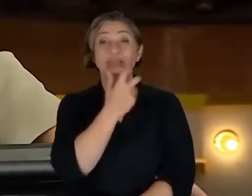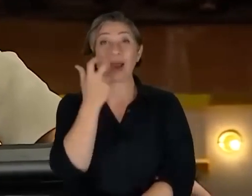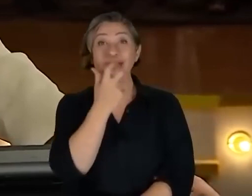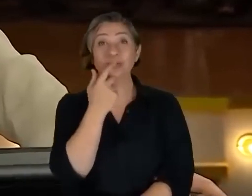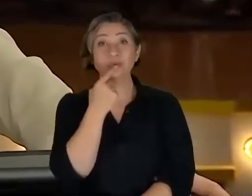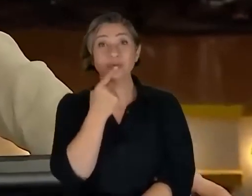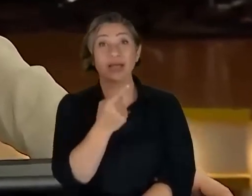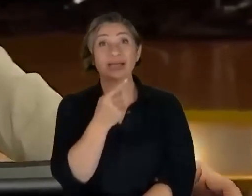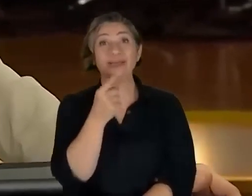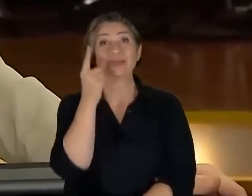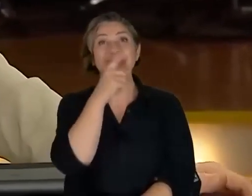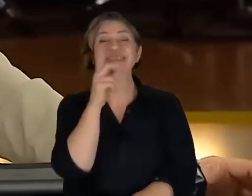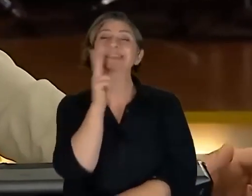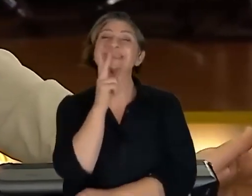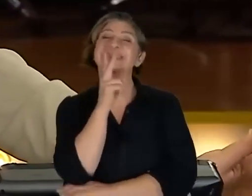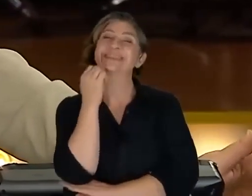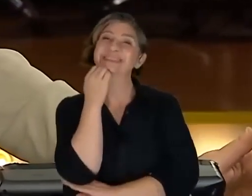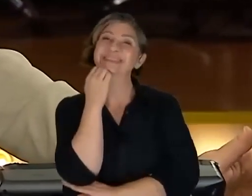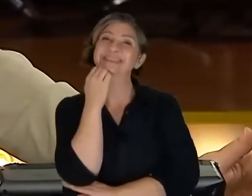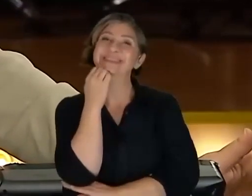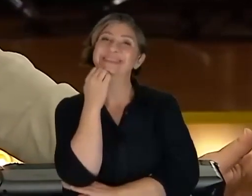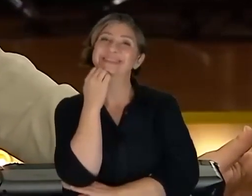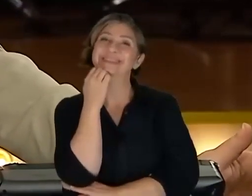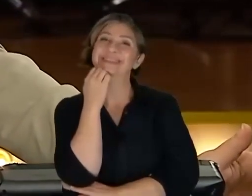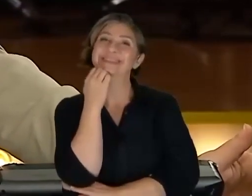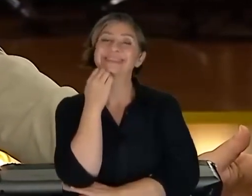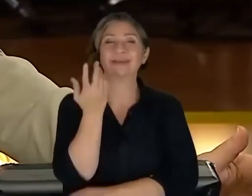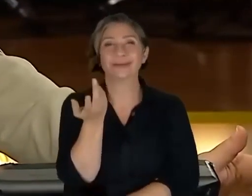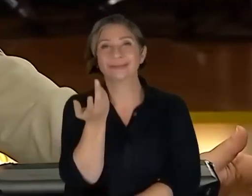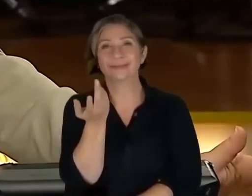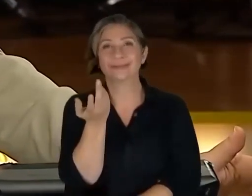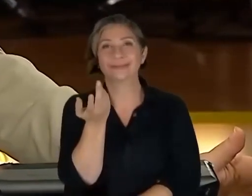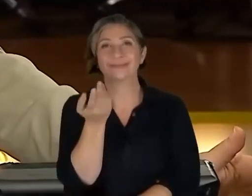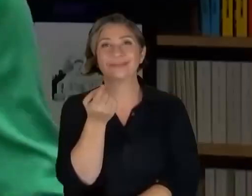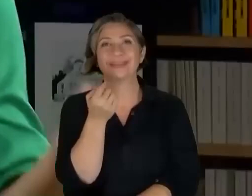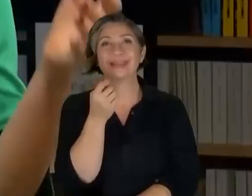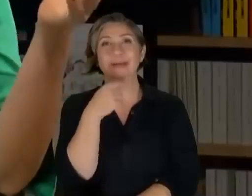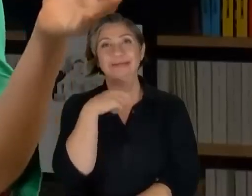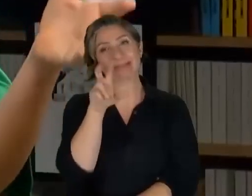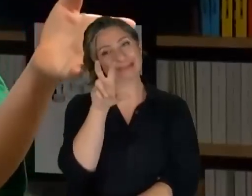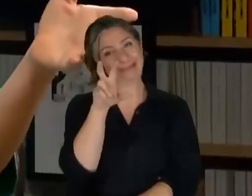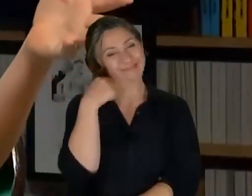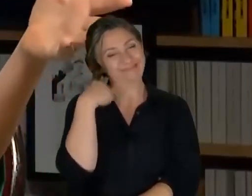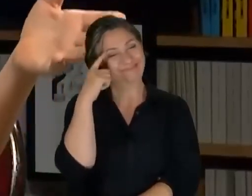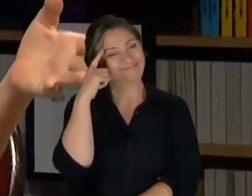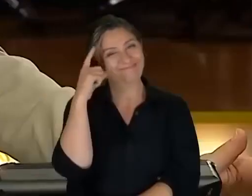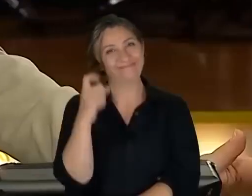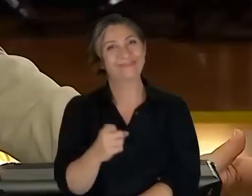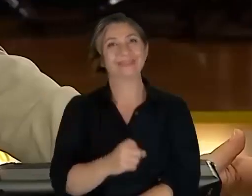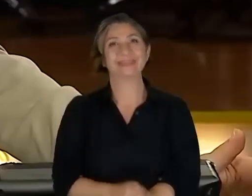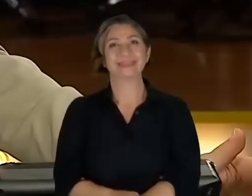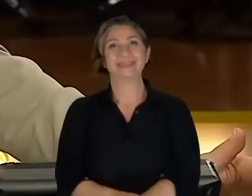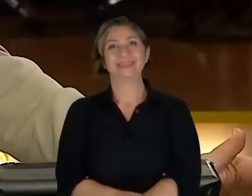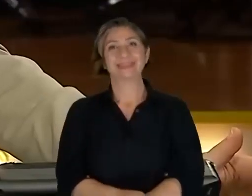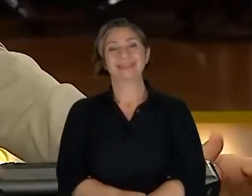şarkısı söylerken, evet, sürekli bakıp sırıtmak zorunda kalmak. Bu arada. Oraya takılı kaldım.